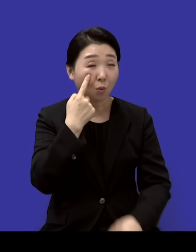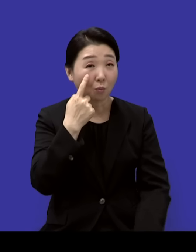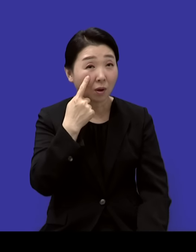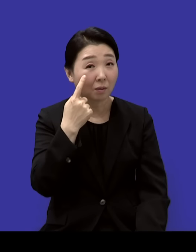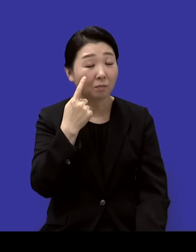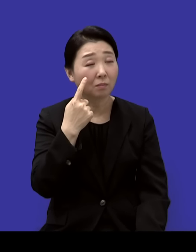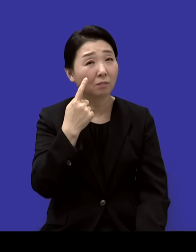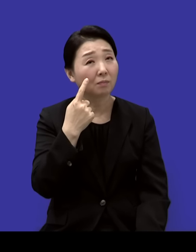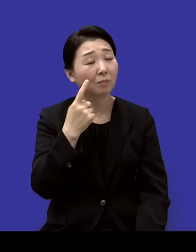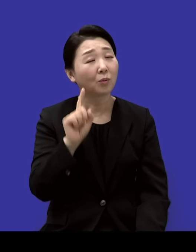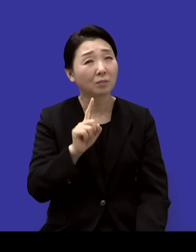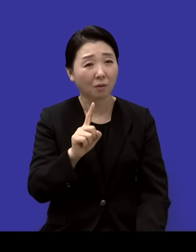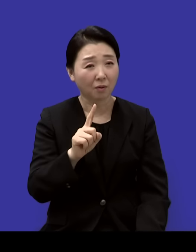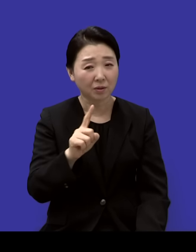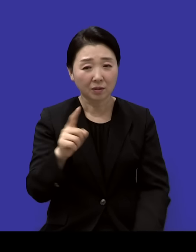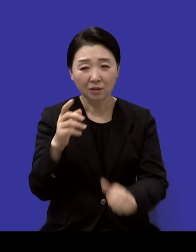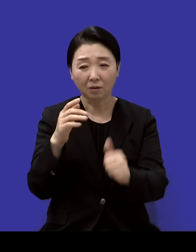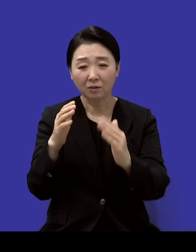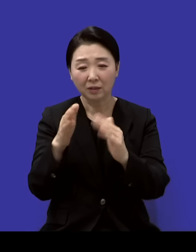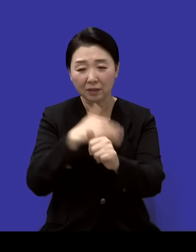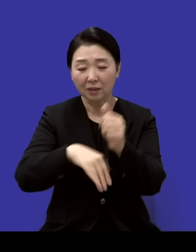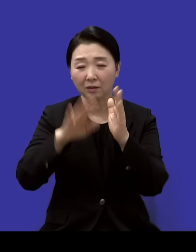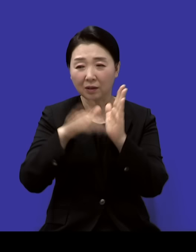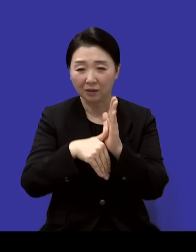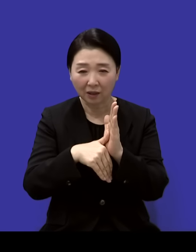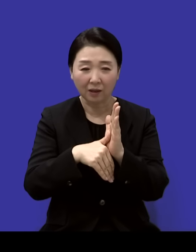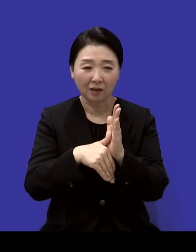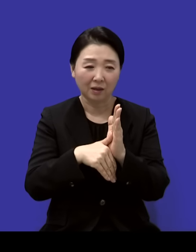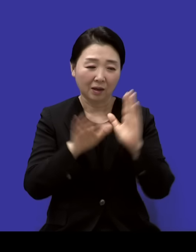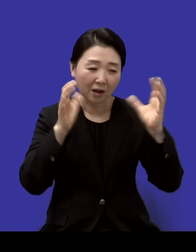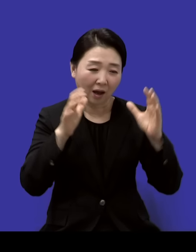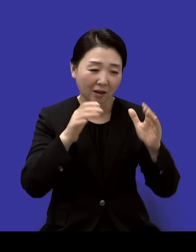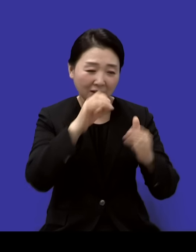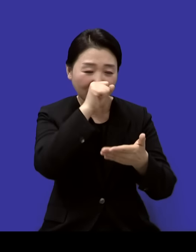상황에서는 아이가 정상적으로 클 수 없었던 게 맞아라는 게 이제 결론이 제가